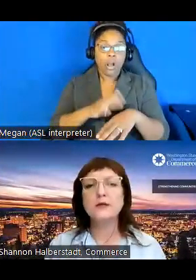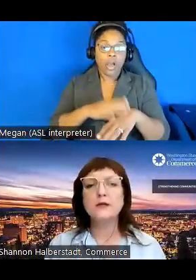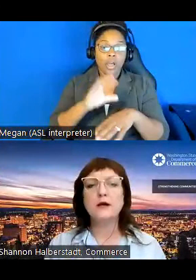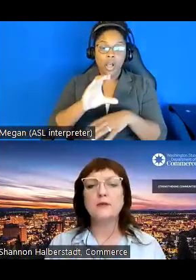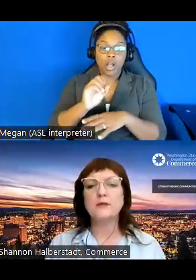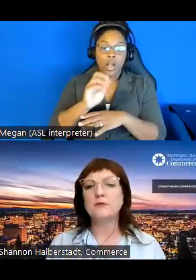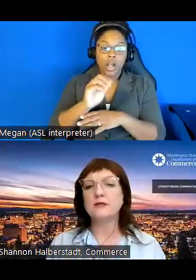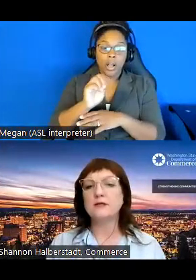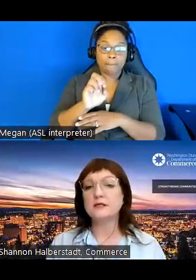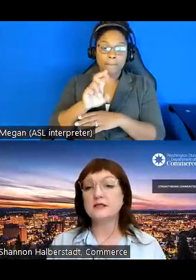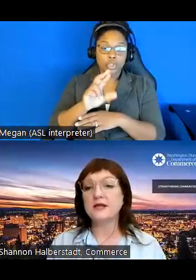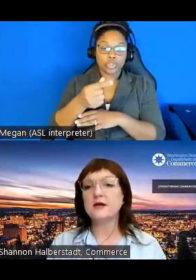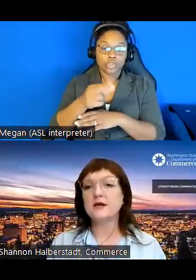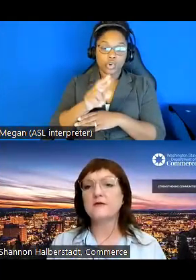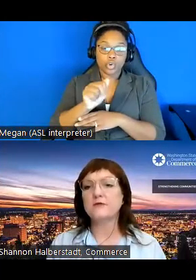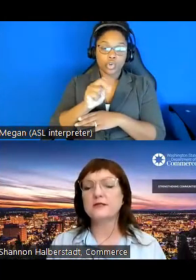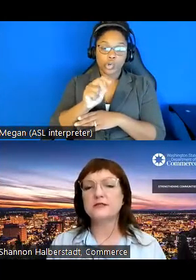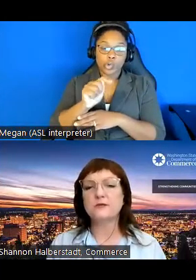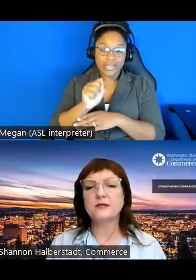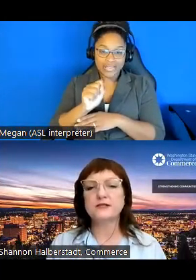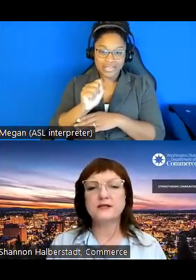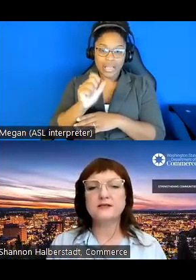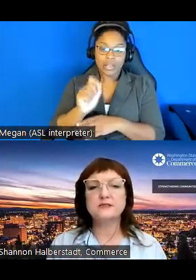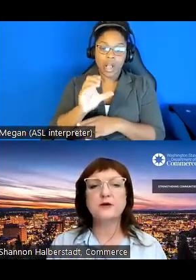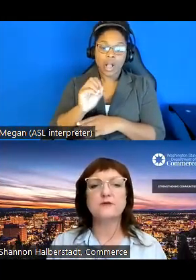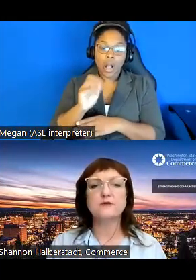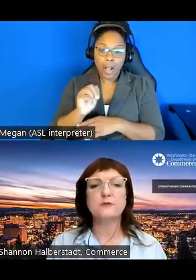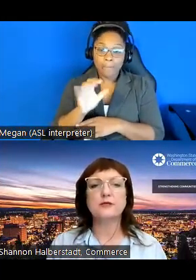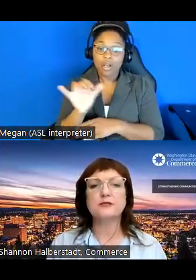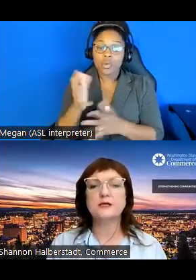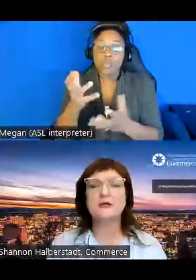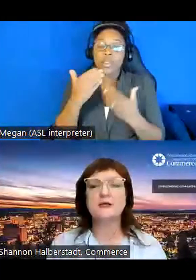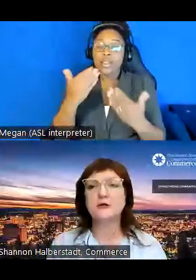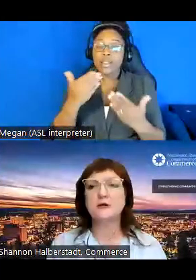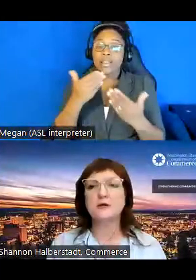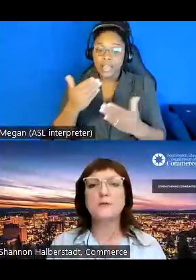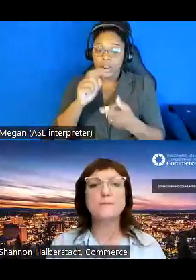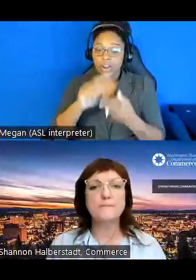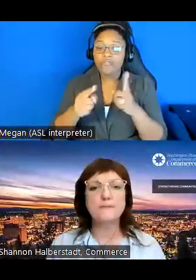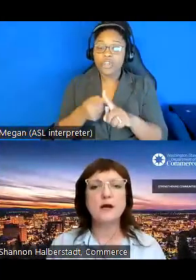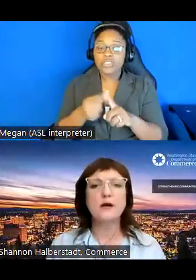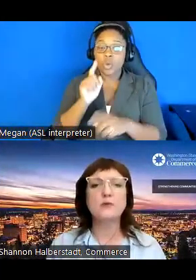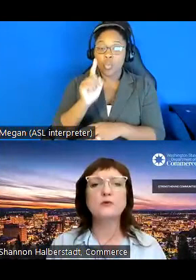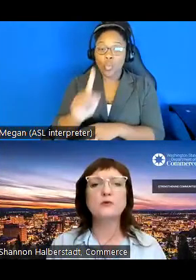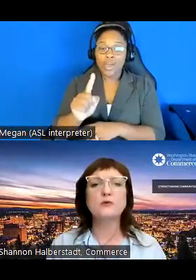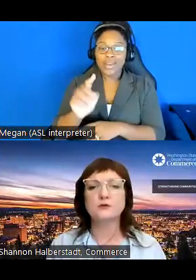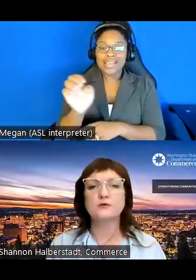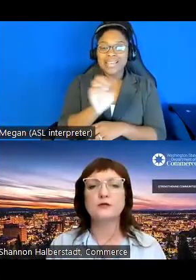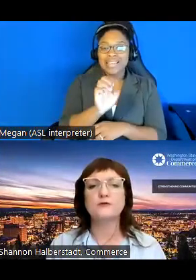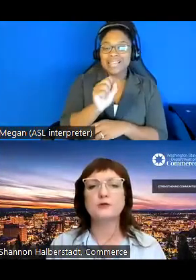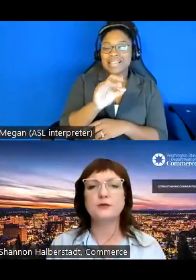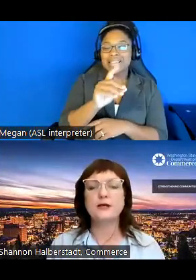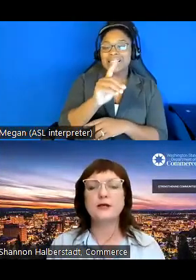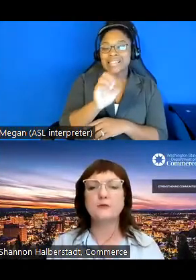UAI 등록은 그 commercegrants.com에 방문하셔서 하셔도 됩니다.